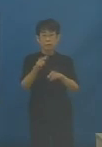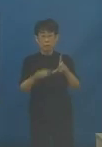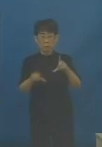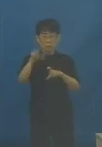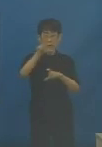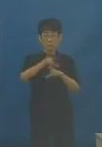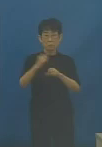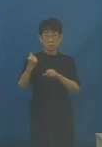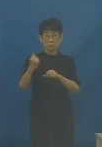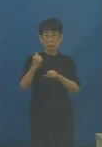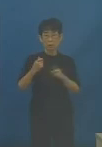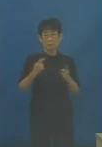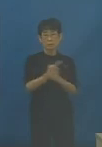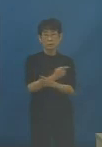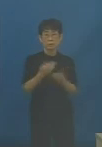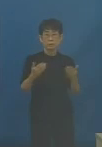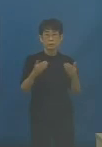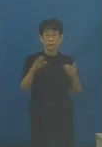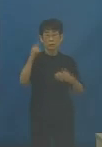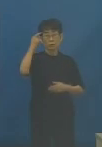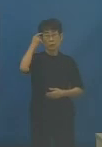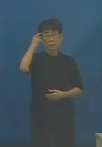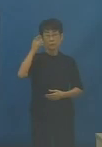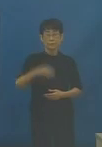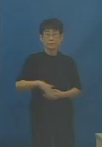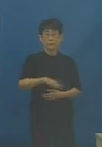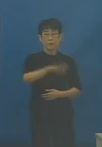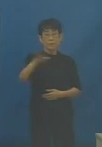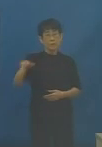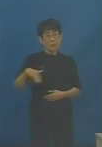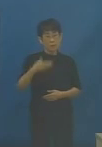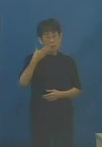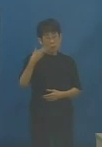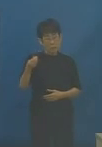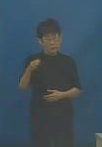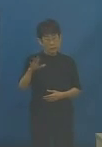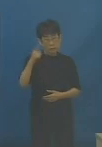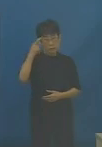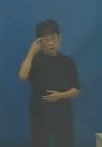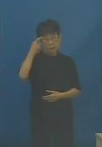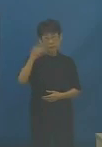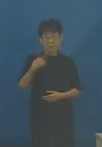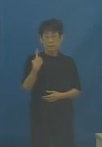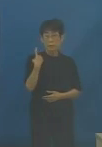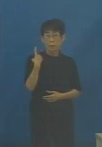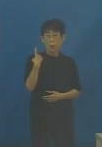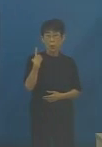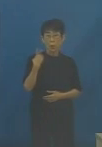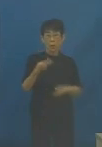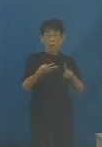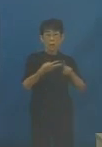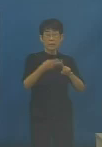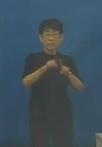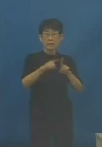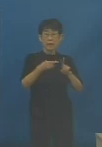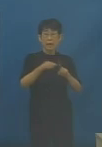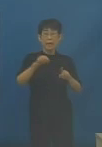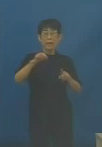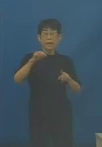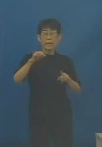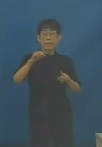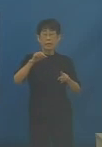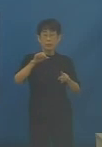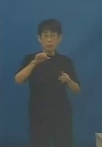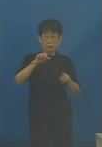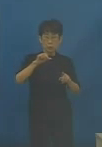るだろうと思います。それから皆様もご関心あるかと思いますが、昨日も BA.2.75 が岡山